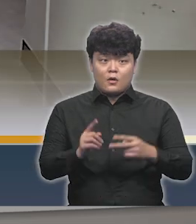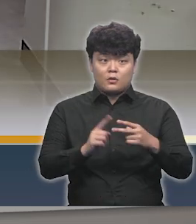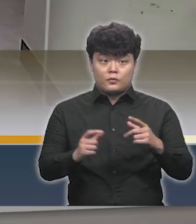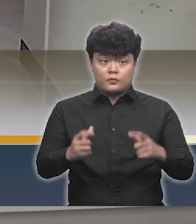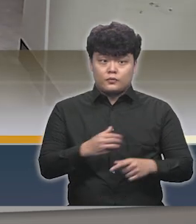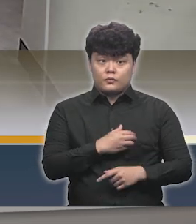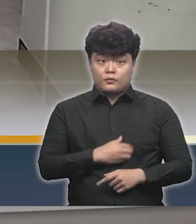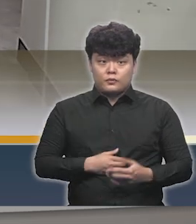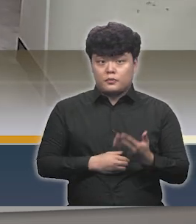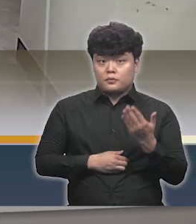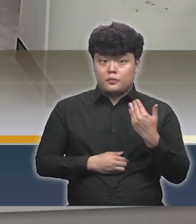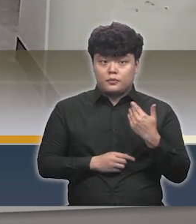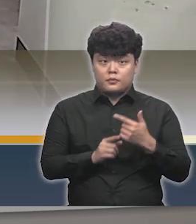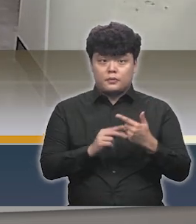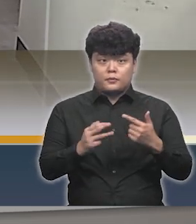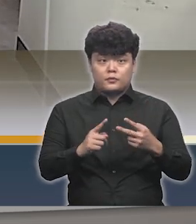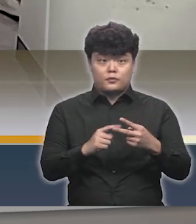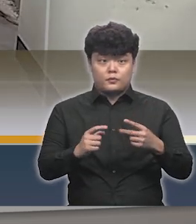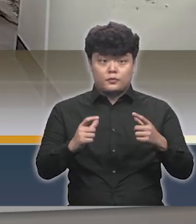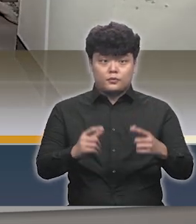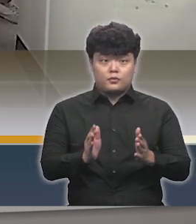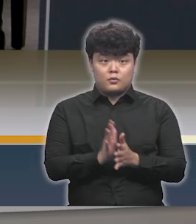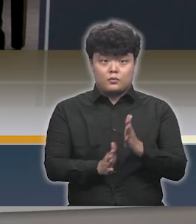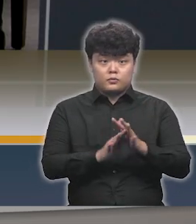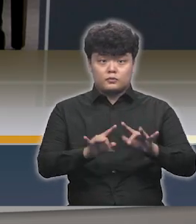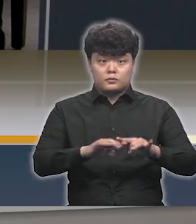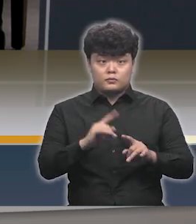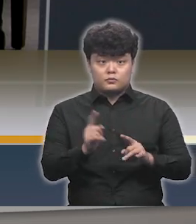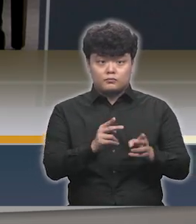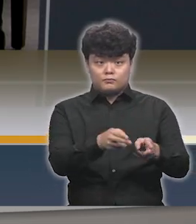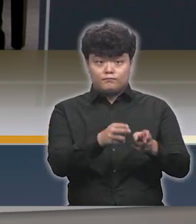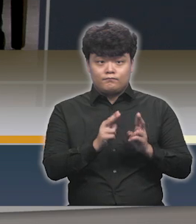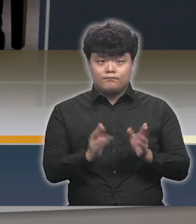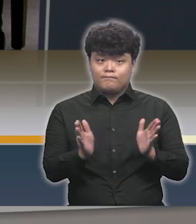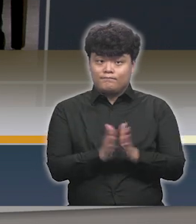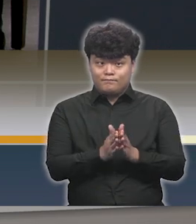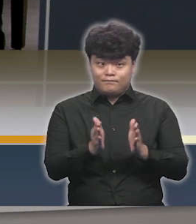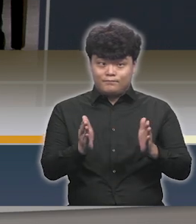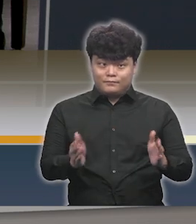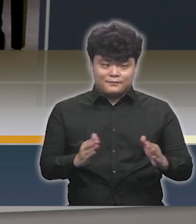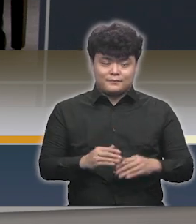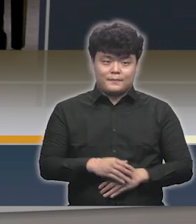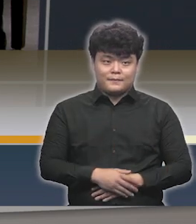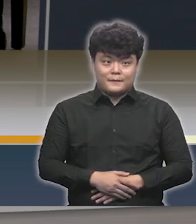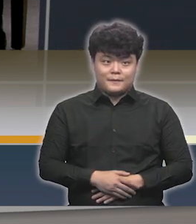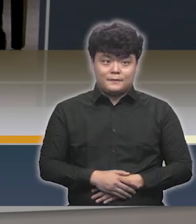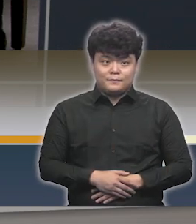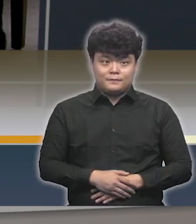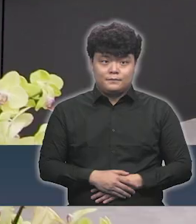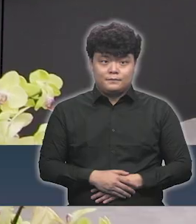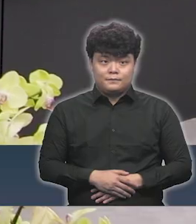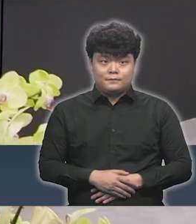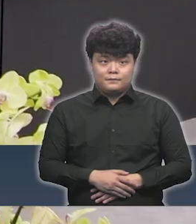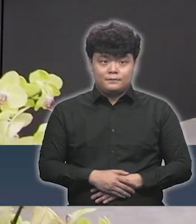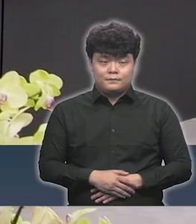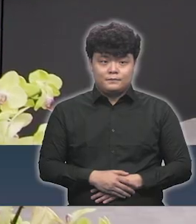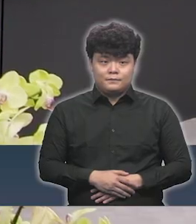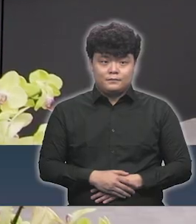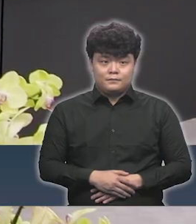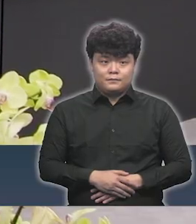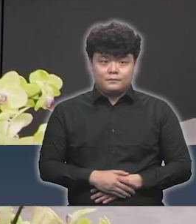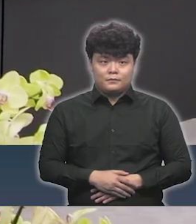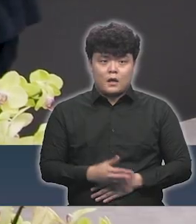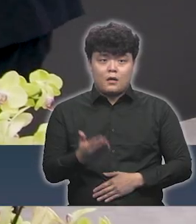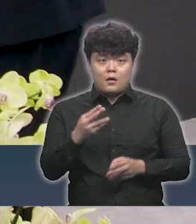군은 지난 28일 동대문구 건물에너지 효율화 사업 업무 협약을 체결했습니다 군은